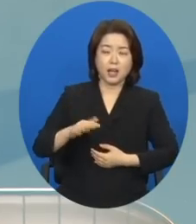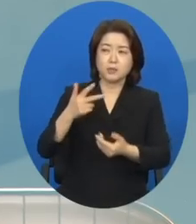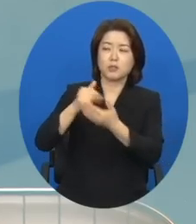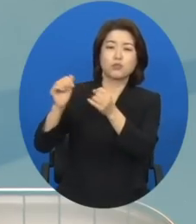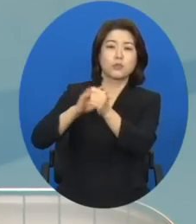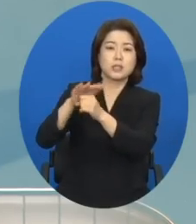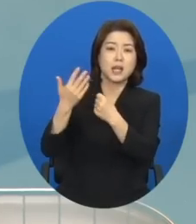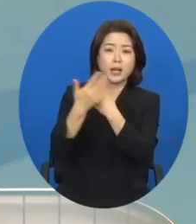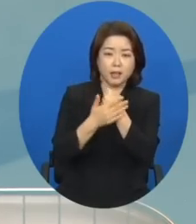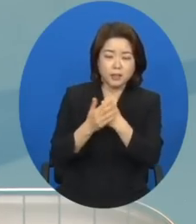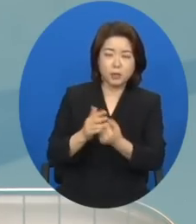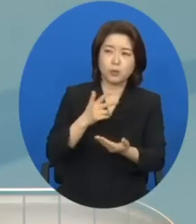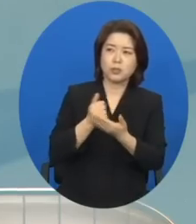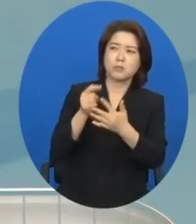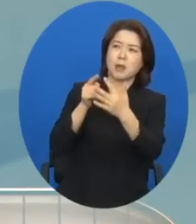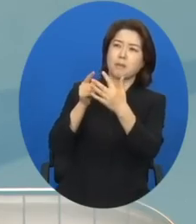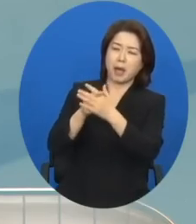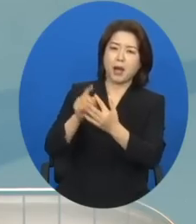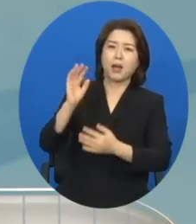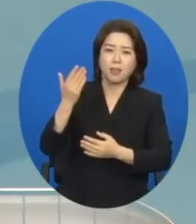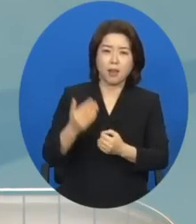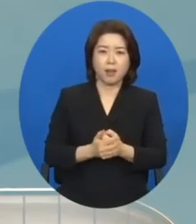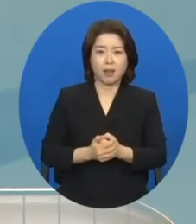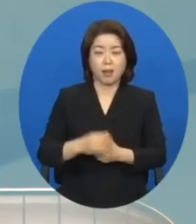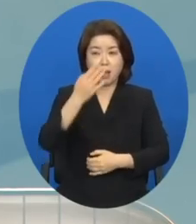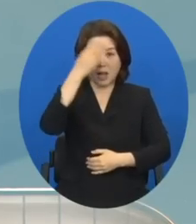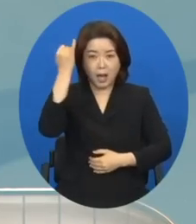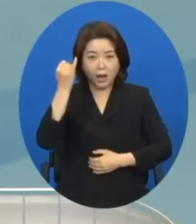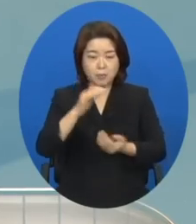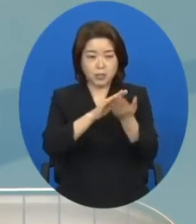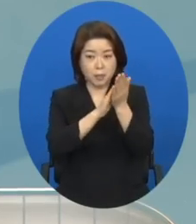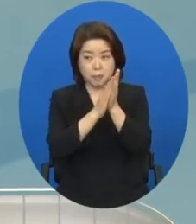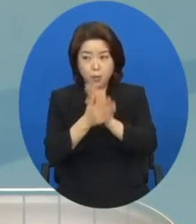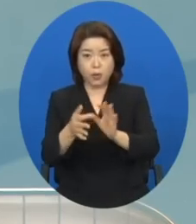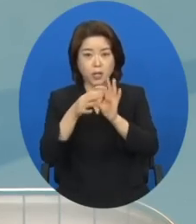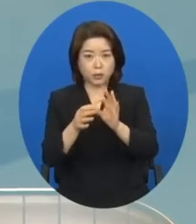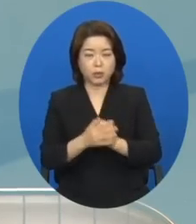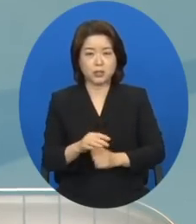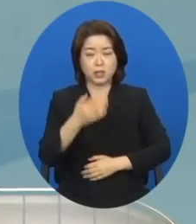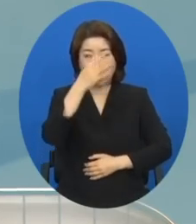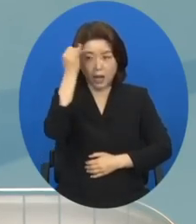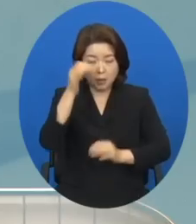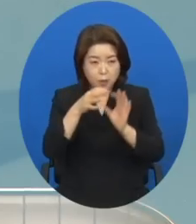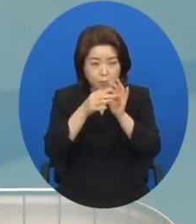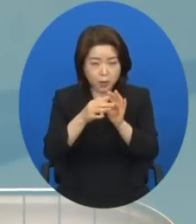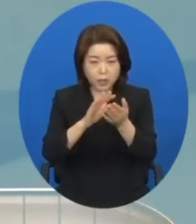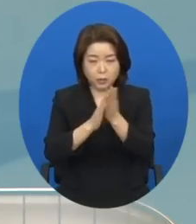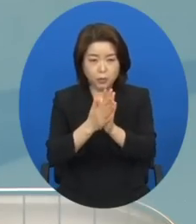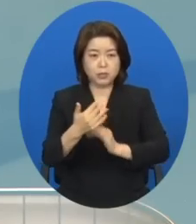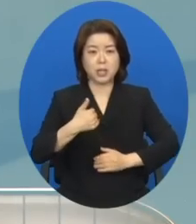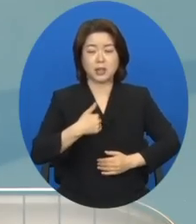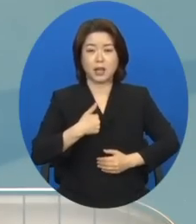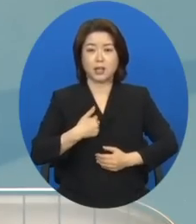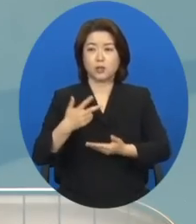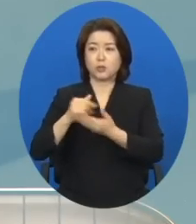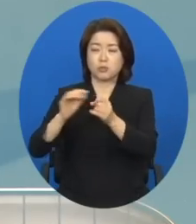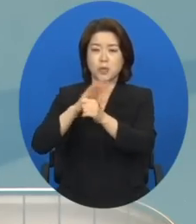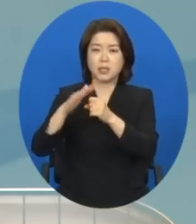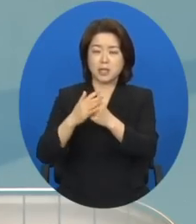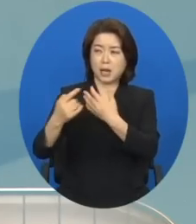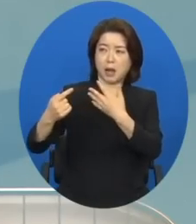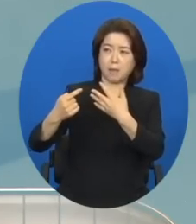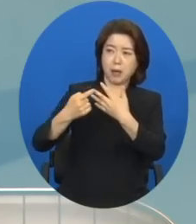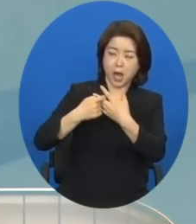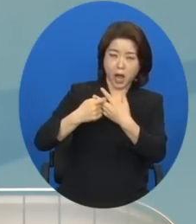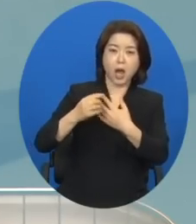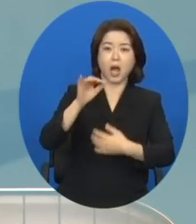때문에 주님을 알게 되었습니다. 할머님의 변화를 통해서, 그분의 변화를 통해서 또한 나에게도 주님의 사랑을 알게